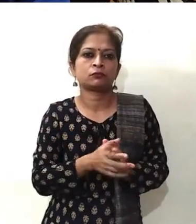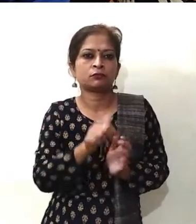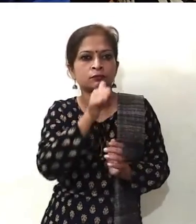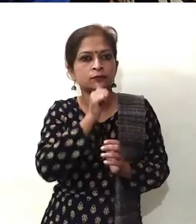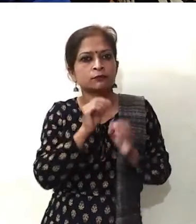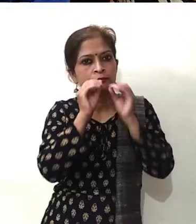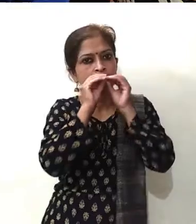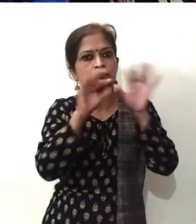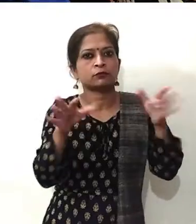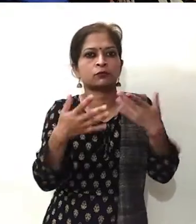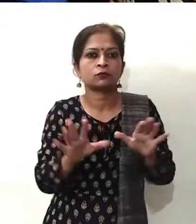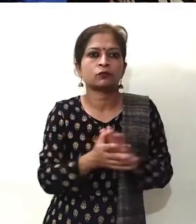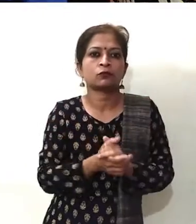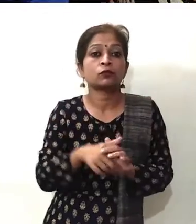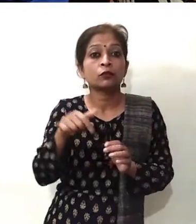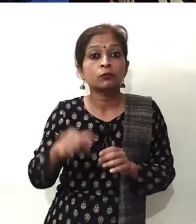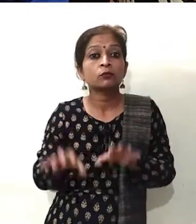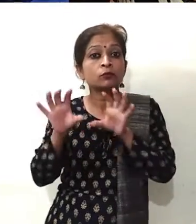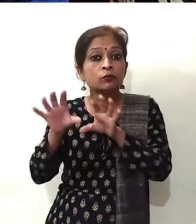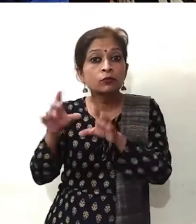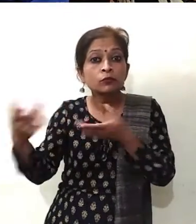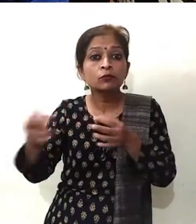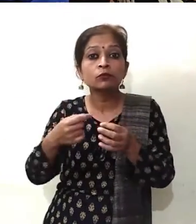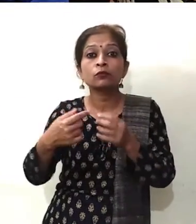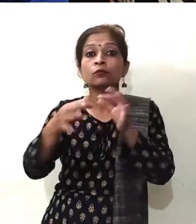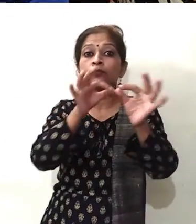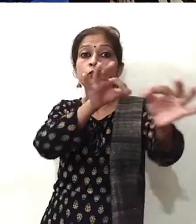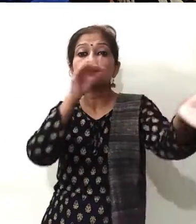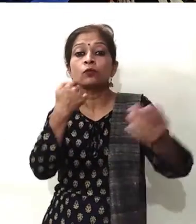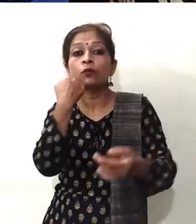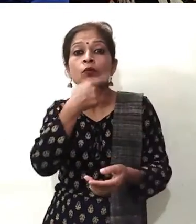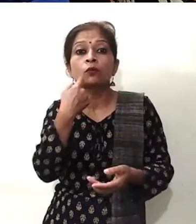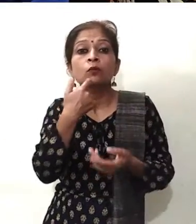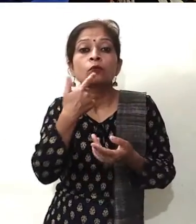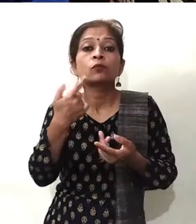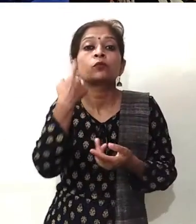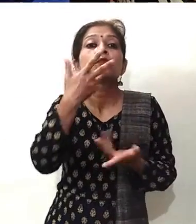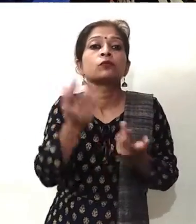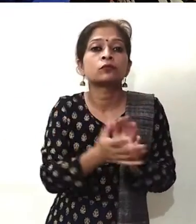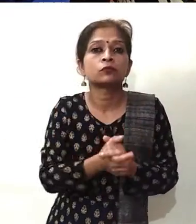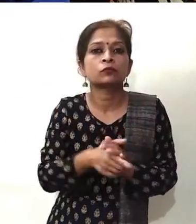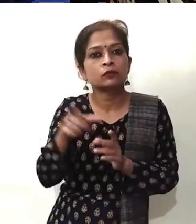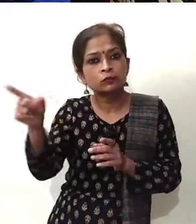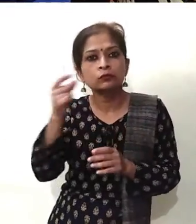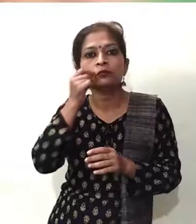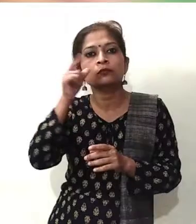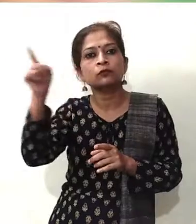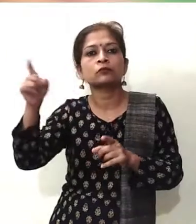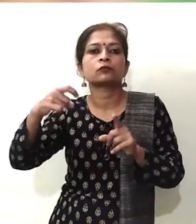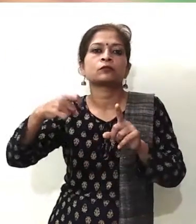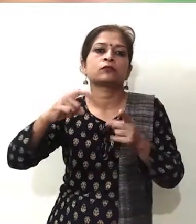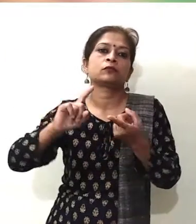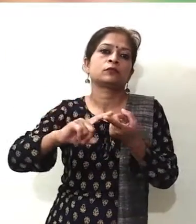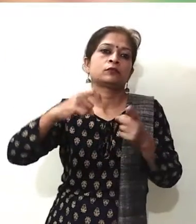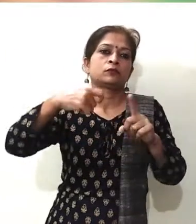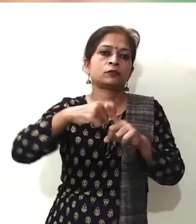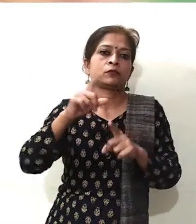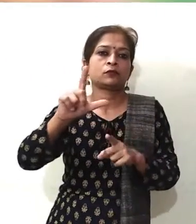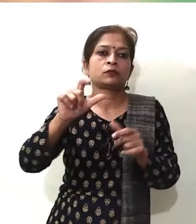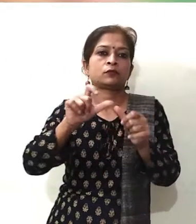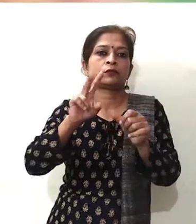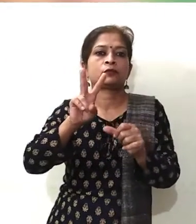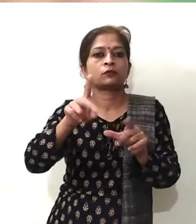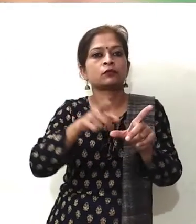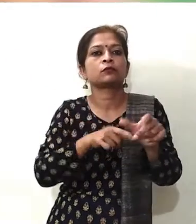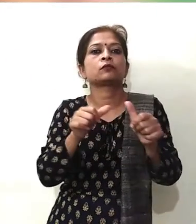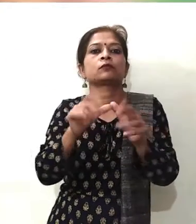थे कुत्ते में वो एकलव्य ने डाले हुए थे उसको चुप कराने के लिए। बिल्कुल बिल्कुल बिल्कुल बिल्कुल। एकलव्य,